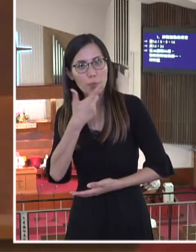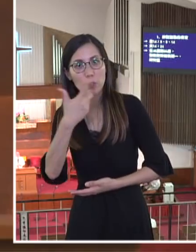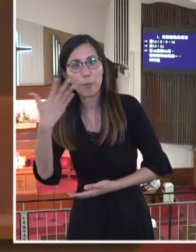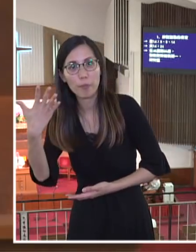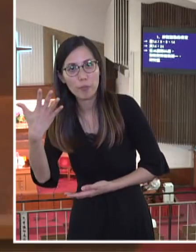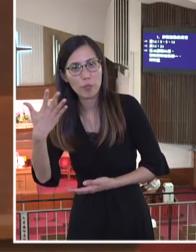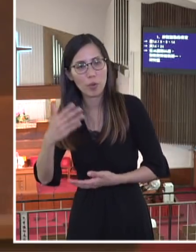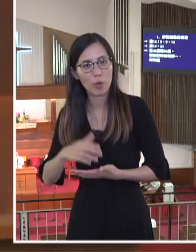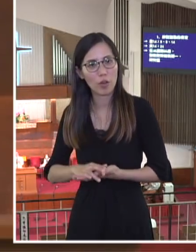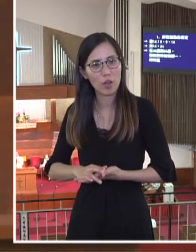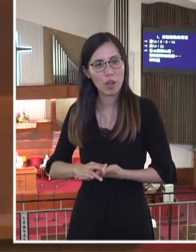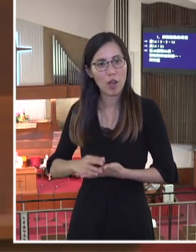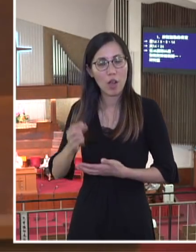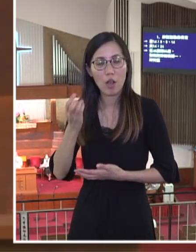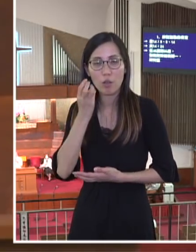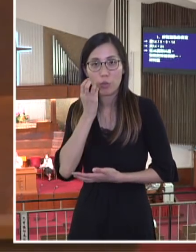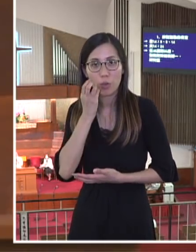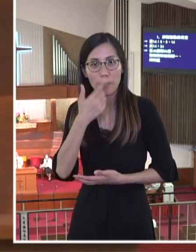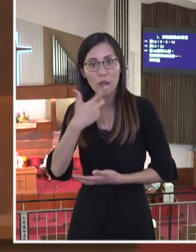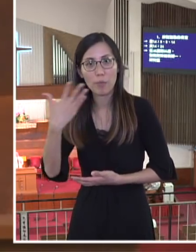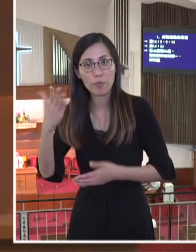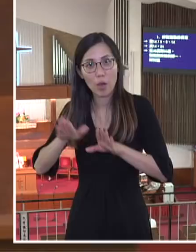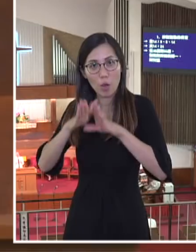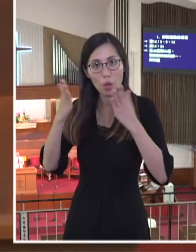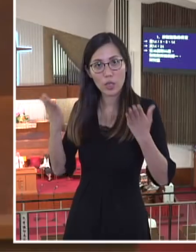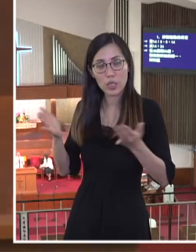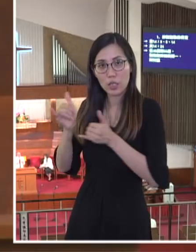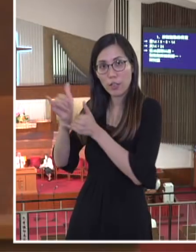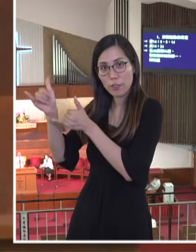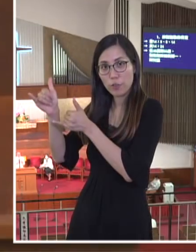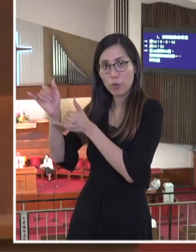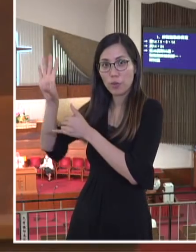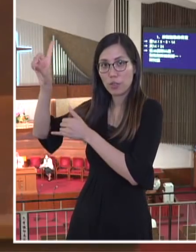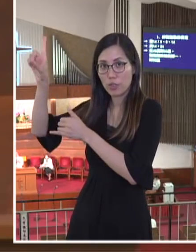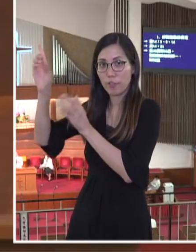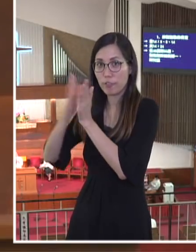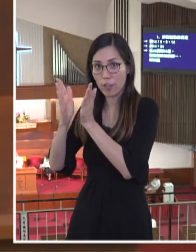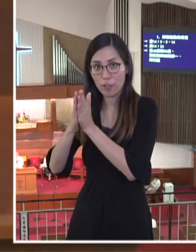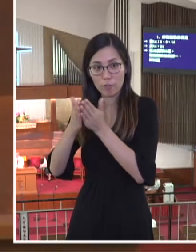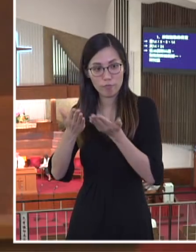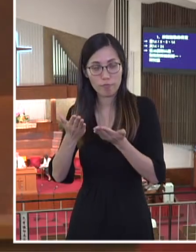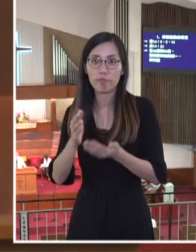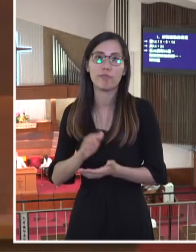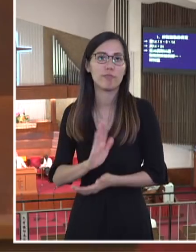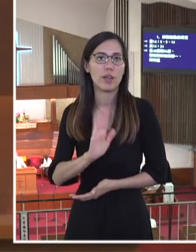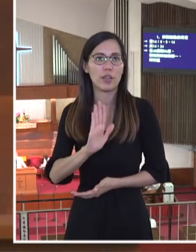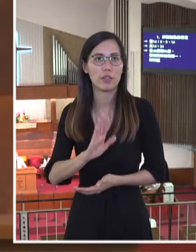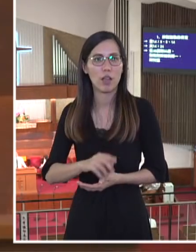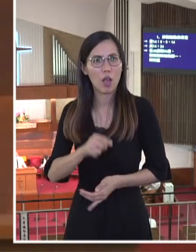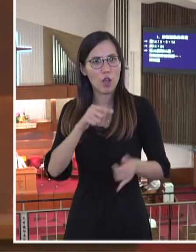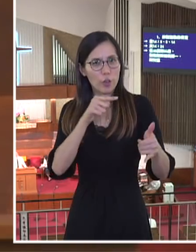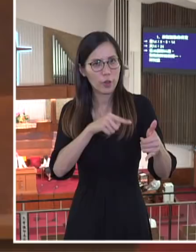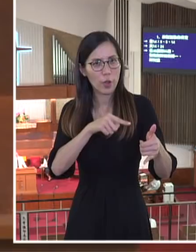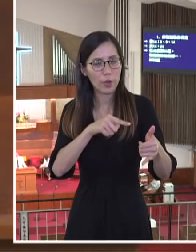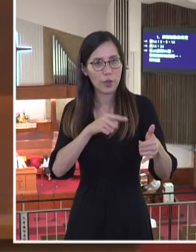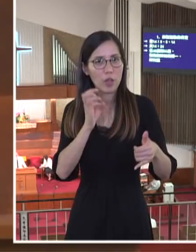富老道呢去跟从神好耐啦，所以神先至俾呢个嘅赞赏去。其实响40岁开始嘅时候，从